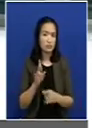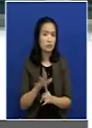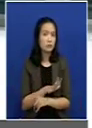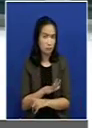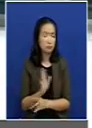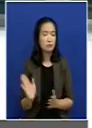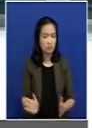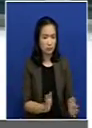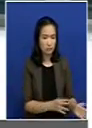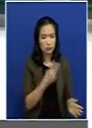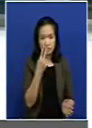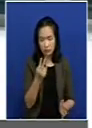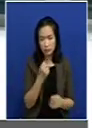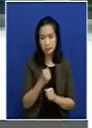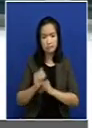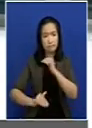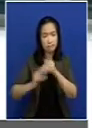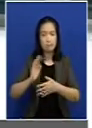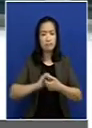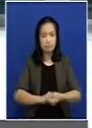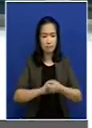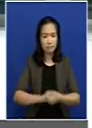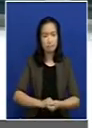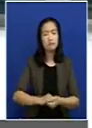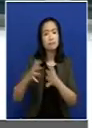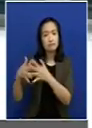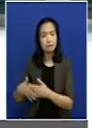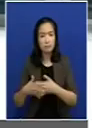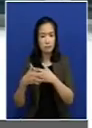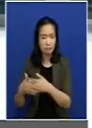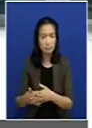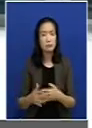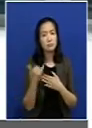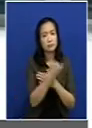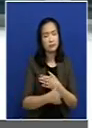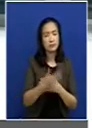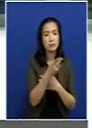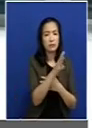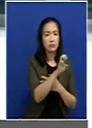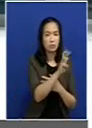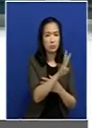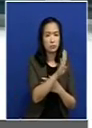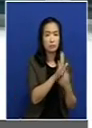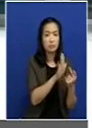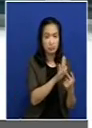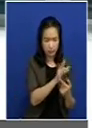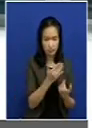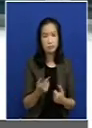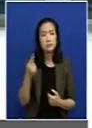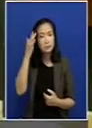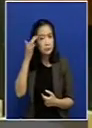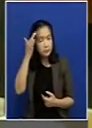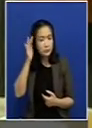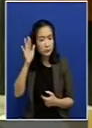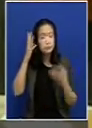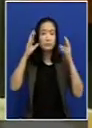ตอนนี้ค่ะมาดูอีกหนึ่งขั้นของการพัฒนาความสัมพันธ์ระหว่างสหรัฐและคิวบานะคะล่าสุดนี้ประธานาธิบดีบารักโอบาม